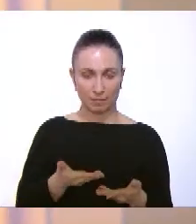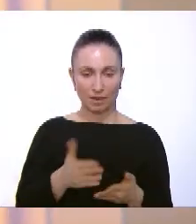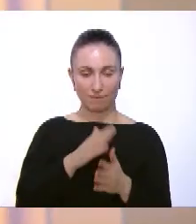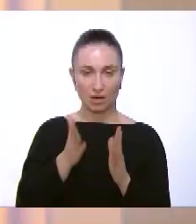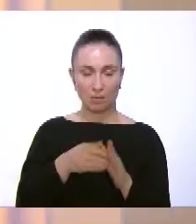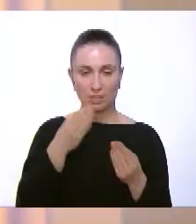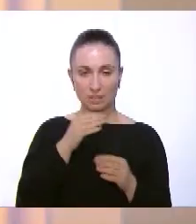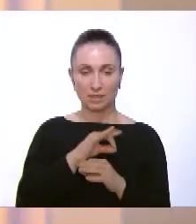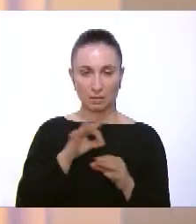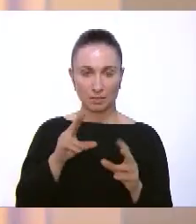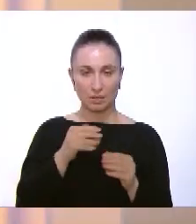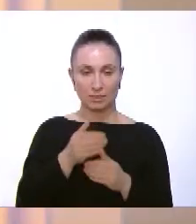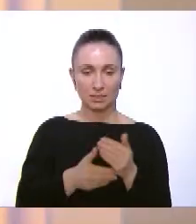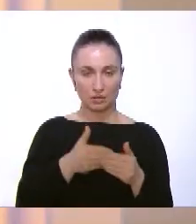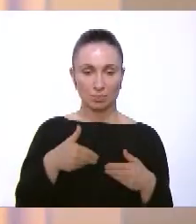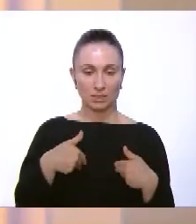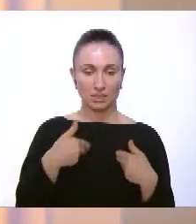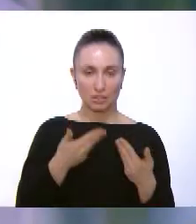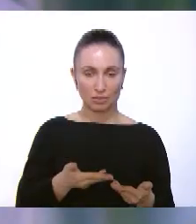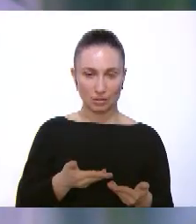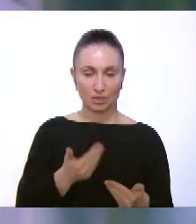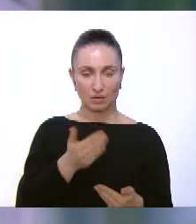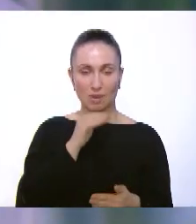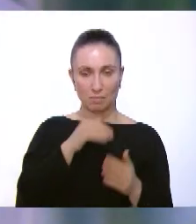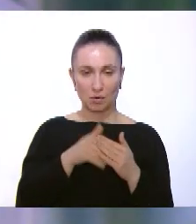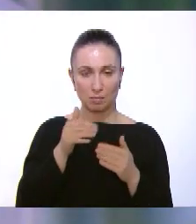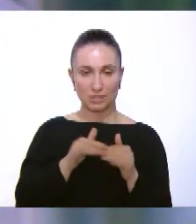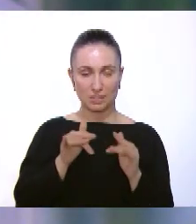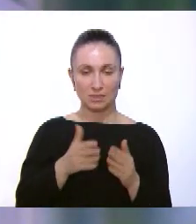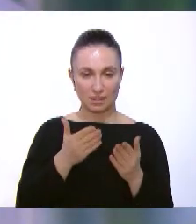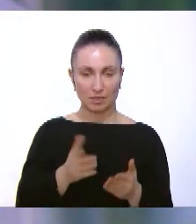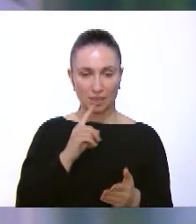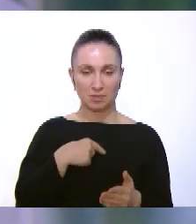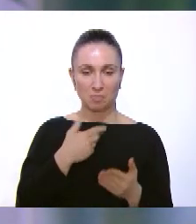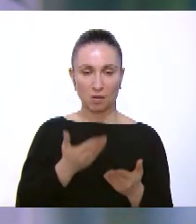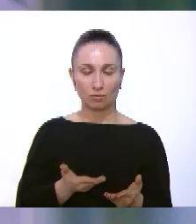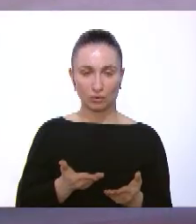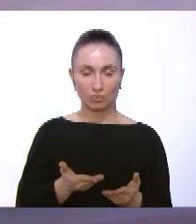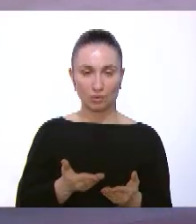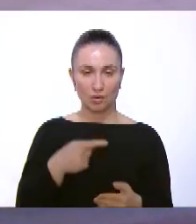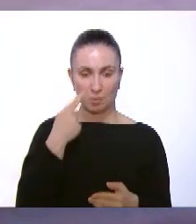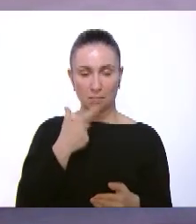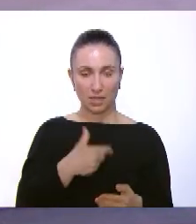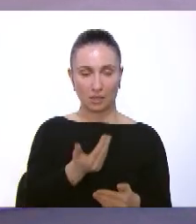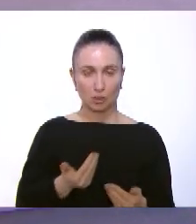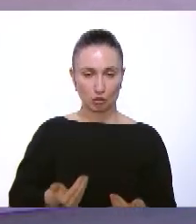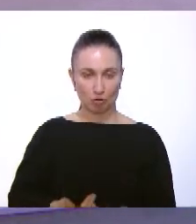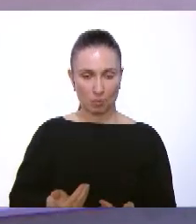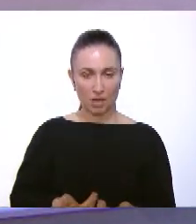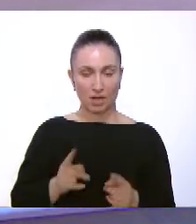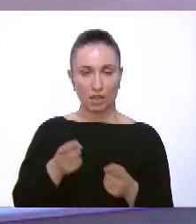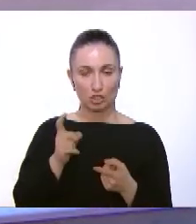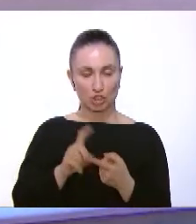ყველაფერს საუკეთესოს, წარმატებებს გისურვებთ თქვენს პროფესიულ საქმიანობაში და რა თქმა უნდა, პირად ცხოვრებაში. ახლა რაც